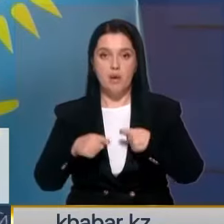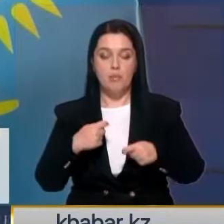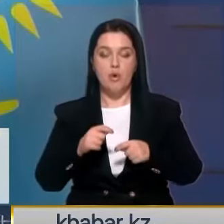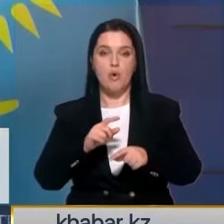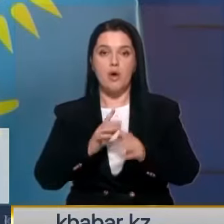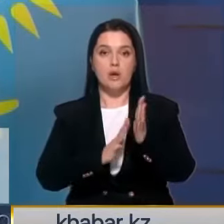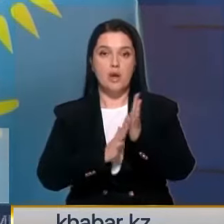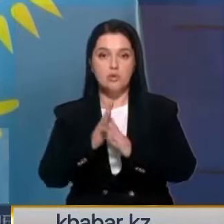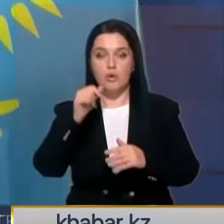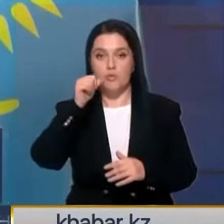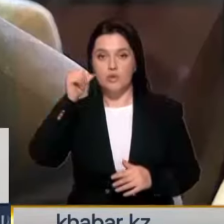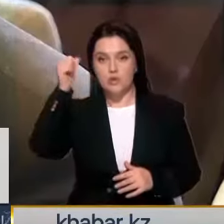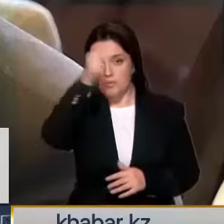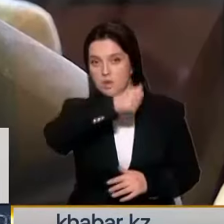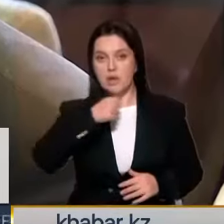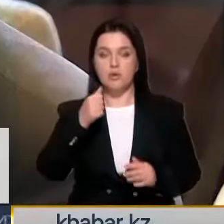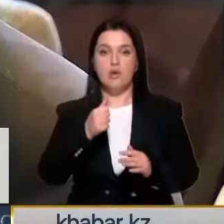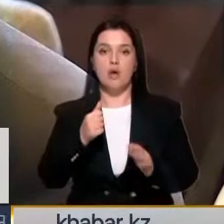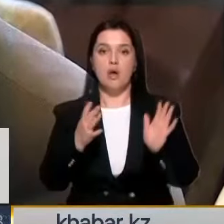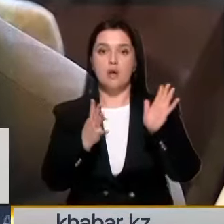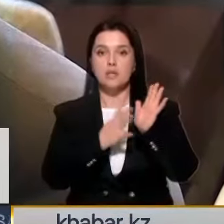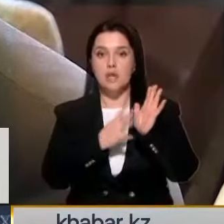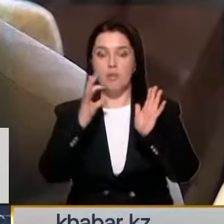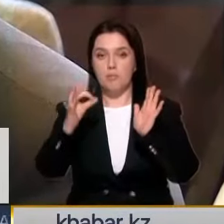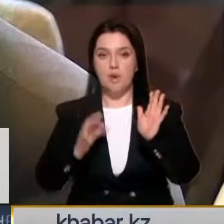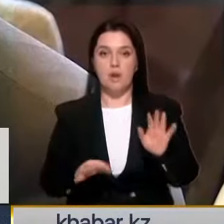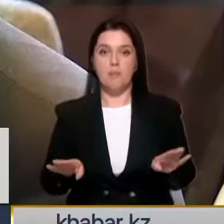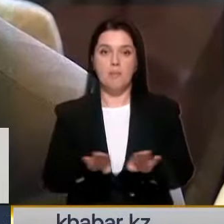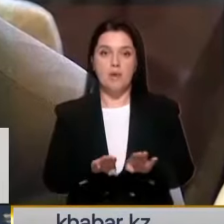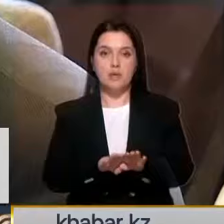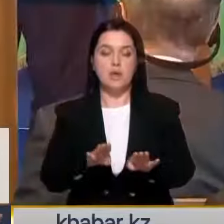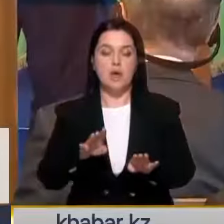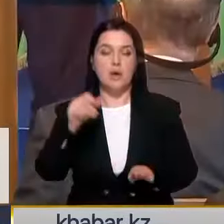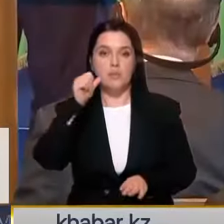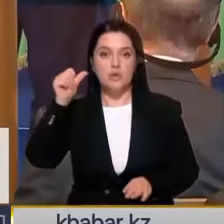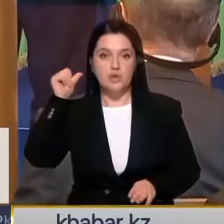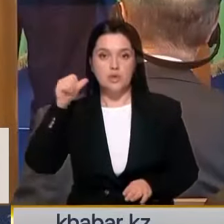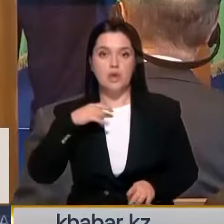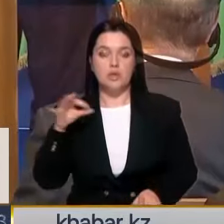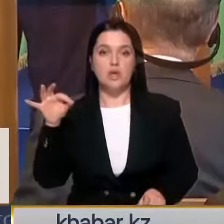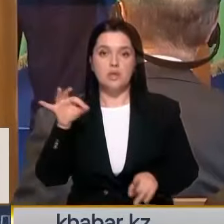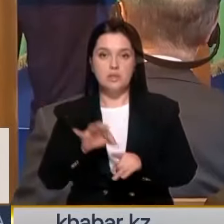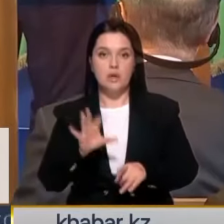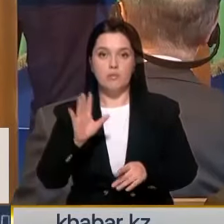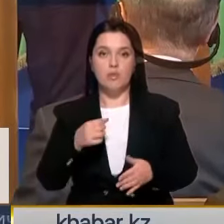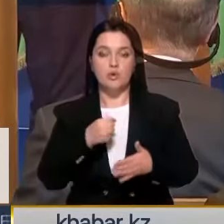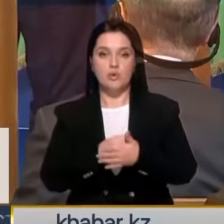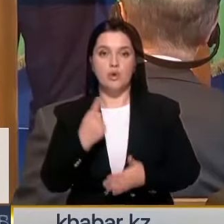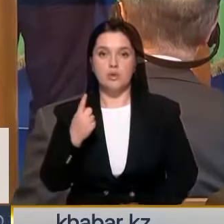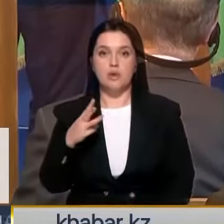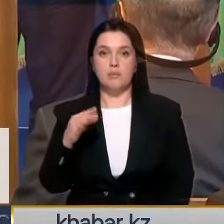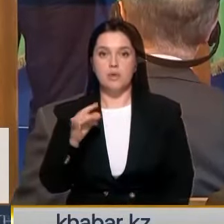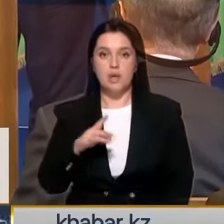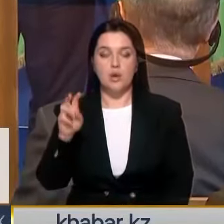растёт в прошлом году этот показатель вырос на 99% по сравнению с предыдущим годом наша цель довести его до 1 млрд